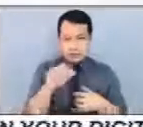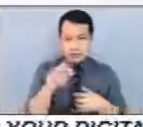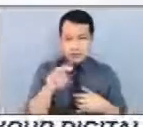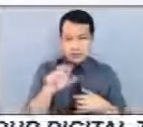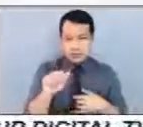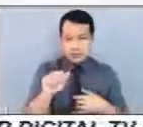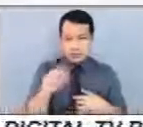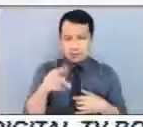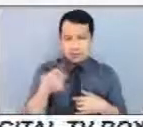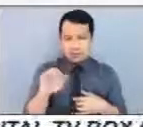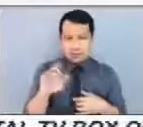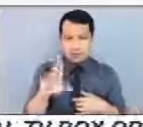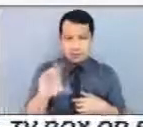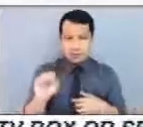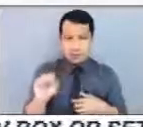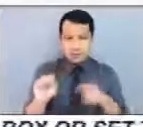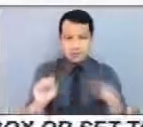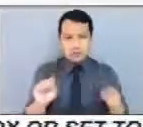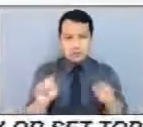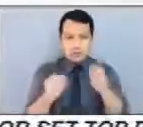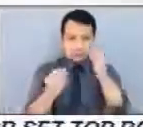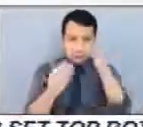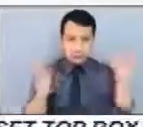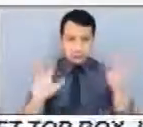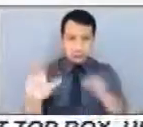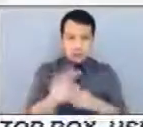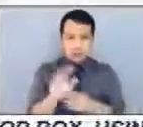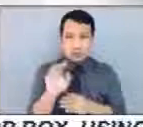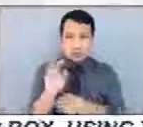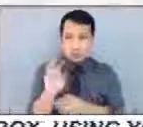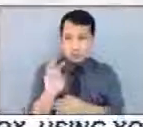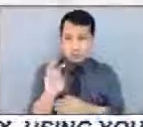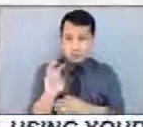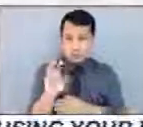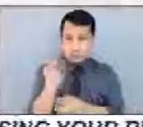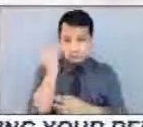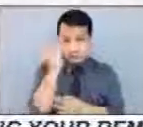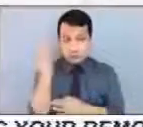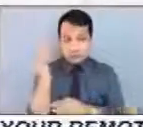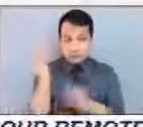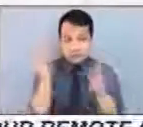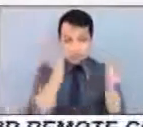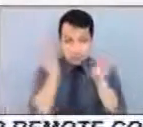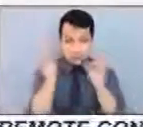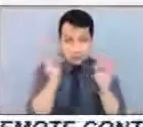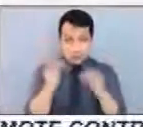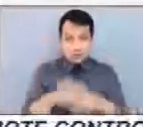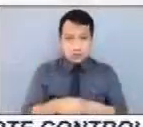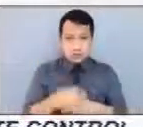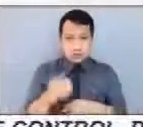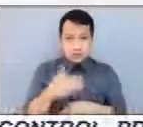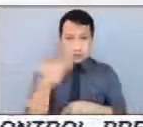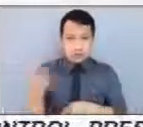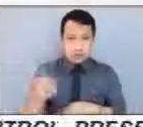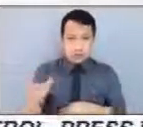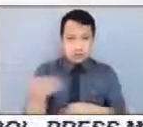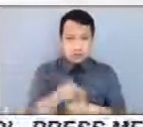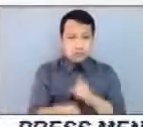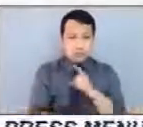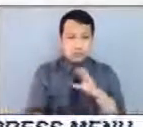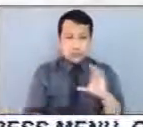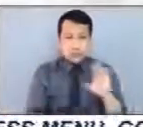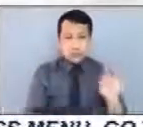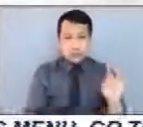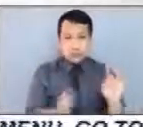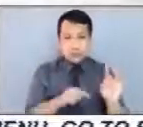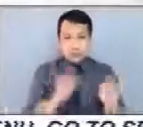3 at Substation 5 ng Muntinlupa PNP. Nakalawit na ng mga miyembro ng Mabalacat City Police Station sa